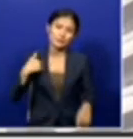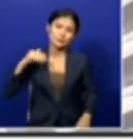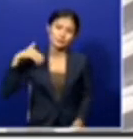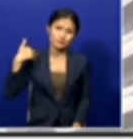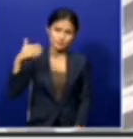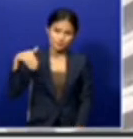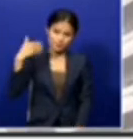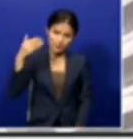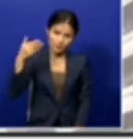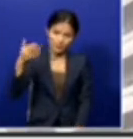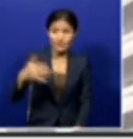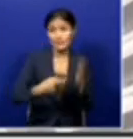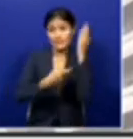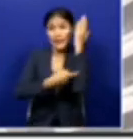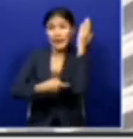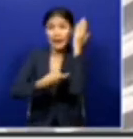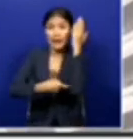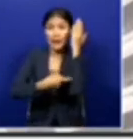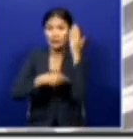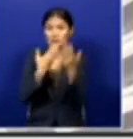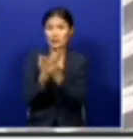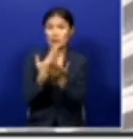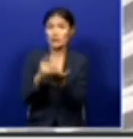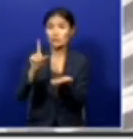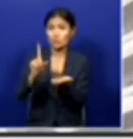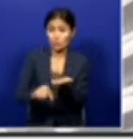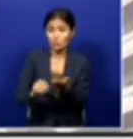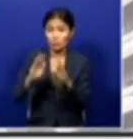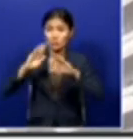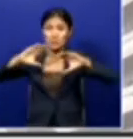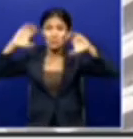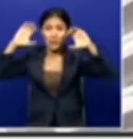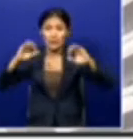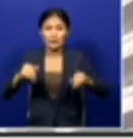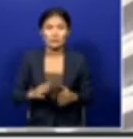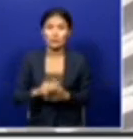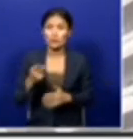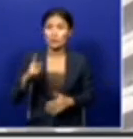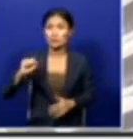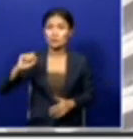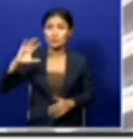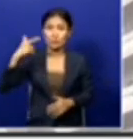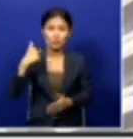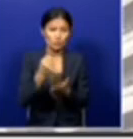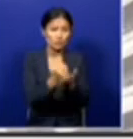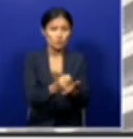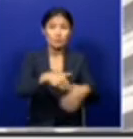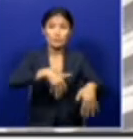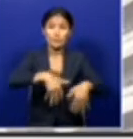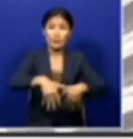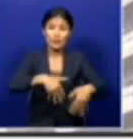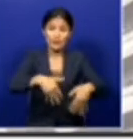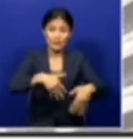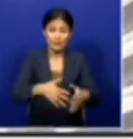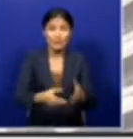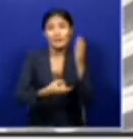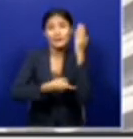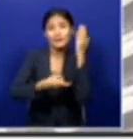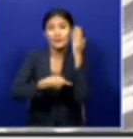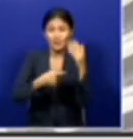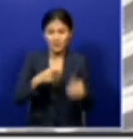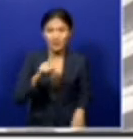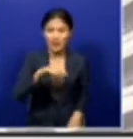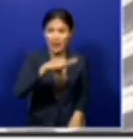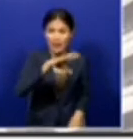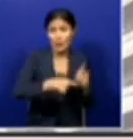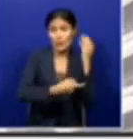ผลผลิตยางตกต่ำนะรัฐบาลยุคคสช.ก็บอกว่าจะช่วยพี่น้องเกษตรกรก็บอกว่าให้นำน้ำยางไปผสมกับ